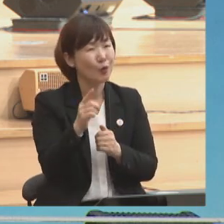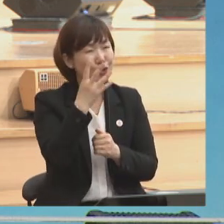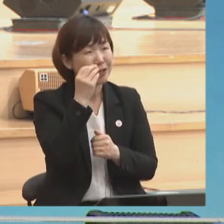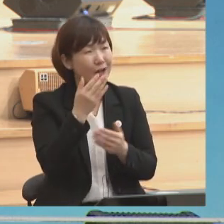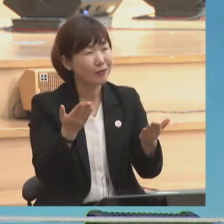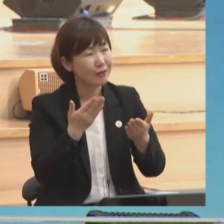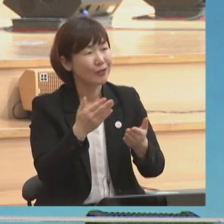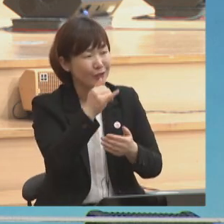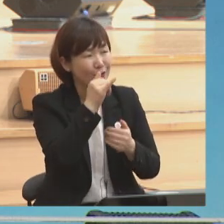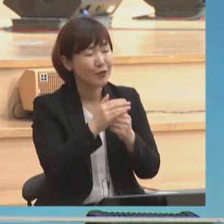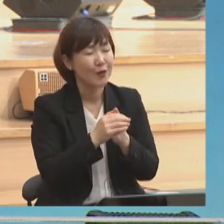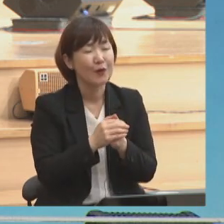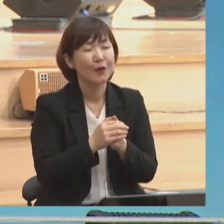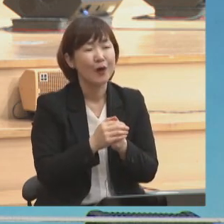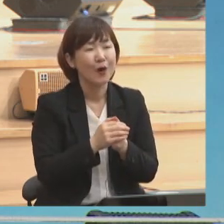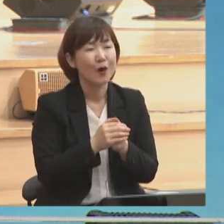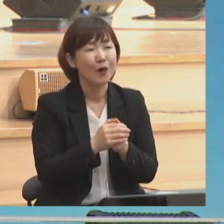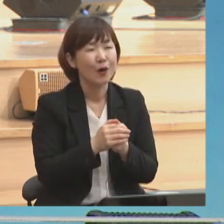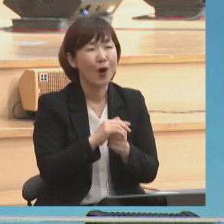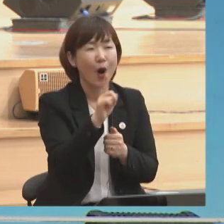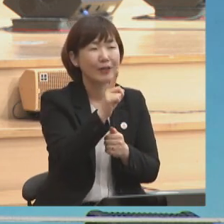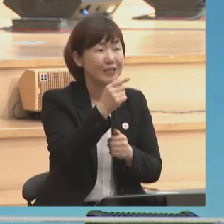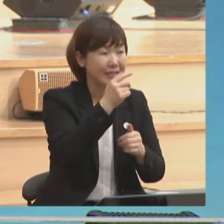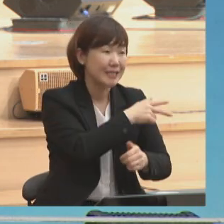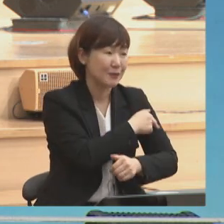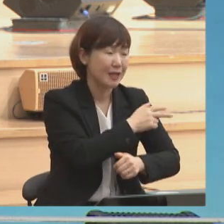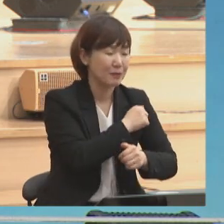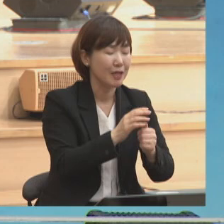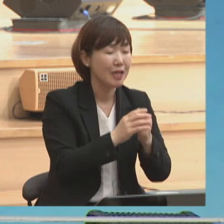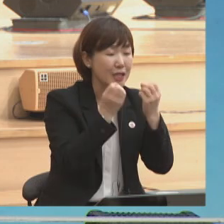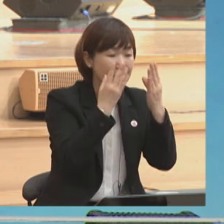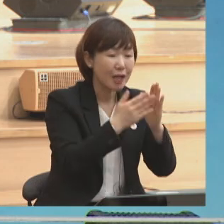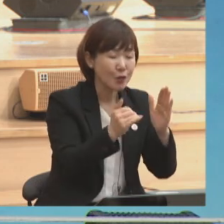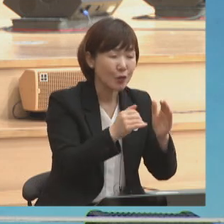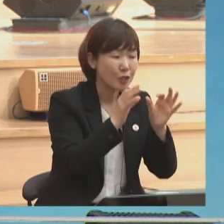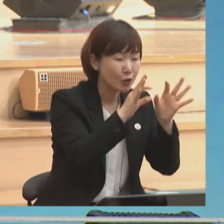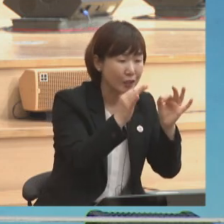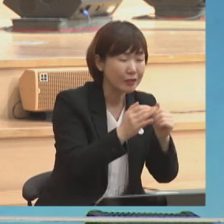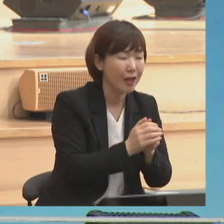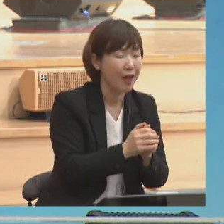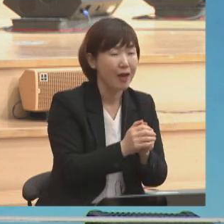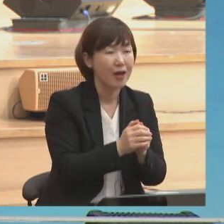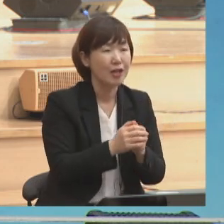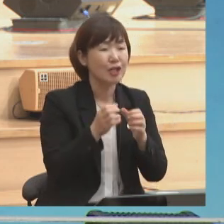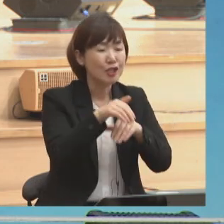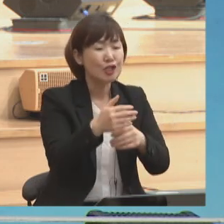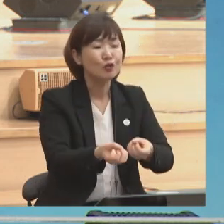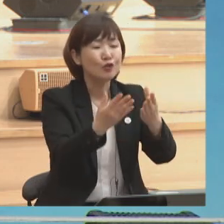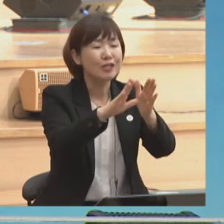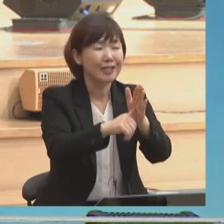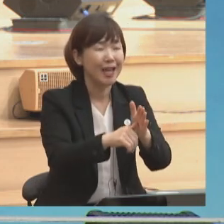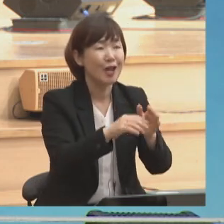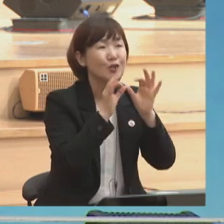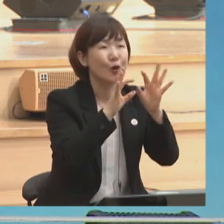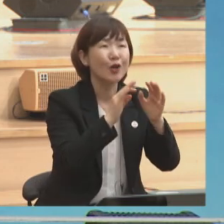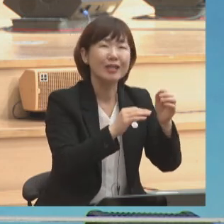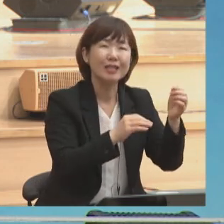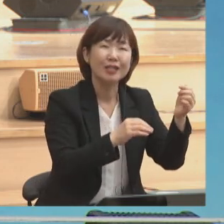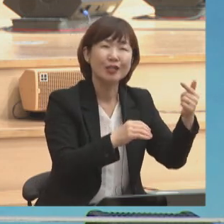집사님께서 이제 자기 새 가족을 전도했대. 그 일곱, 여덟 명을 데리고 도했는데 그 진군식에 전도를 한 거예요.